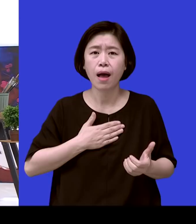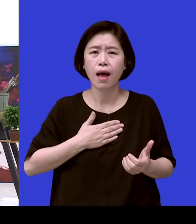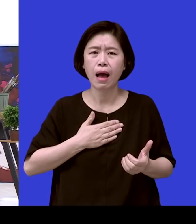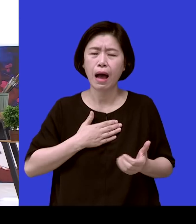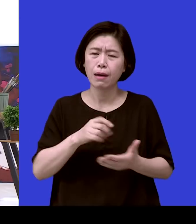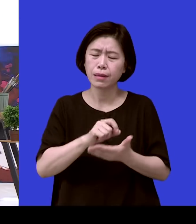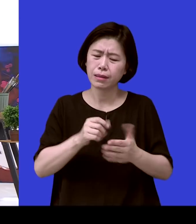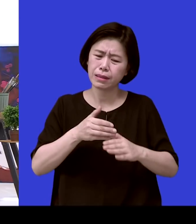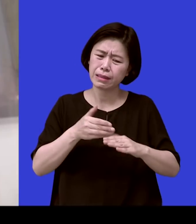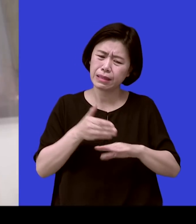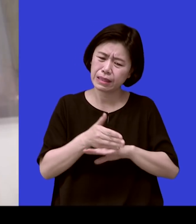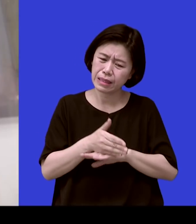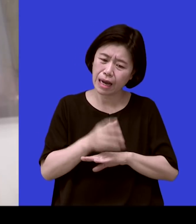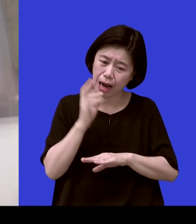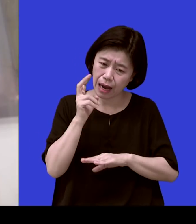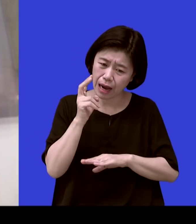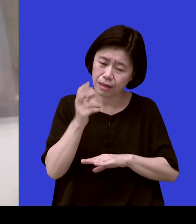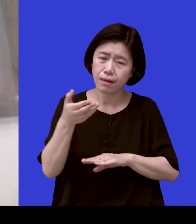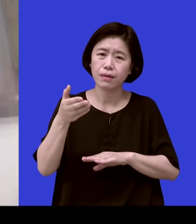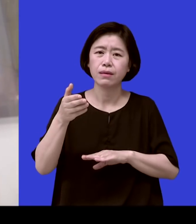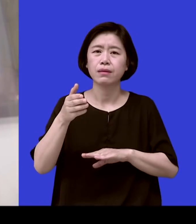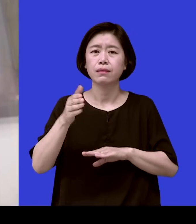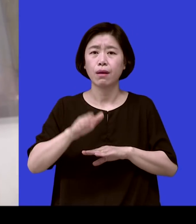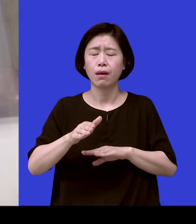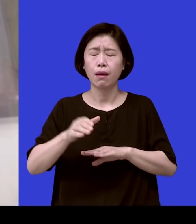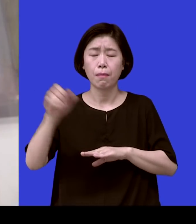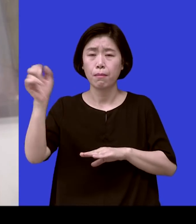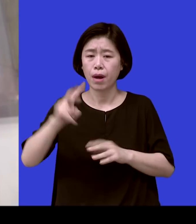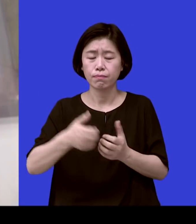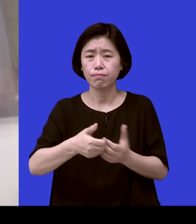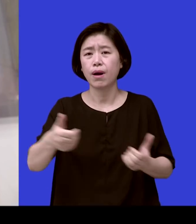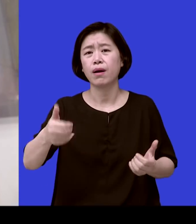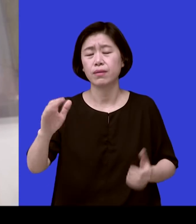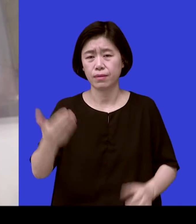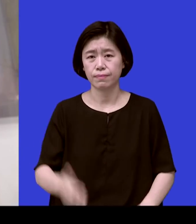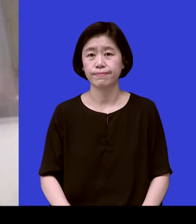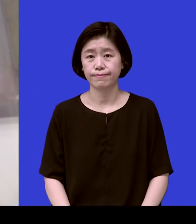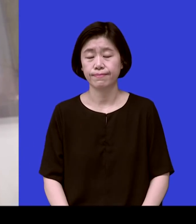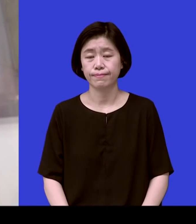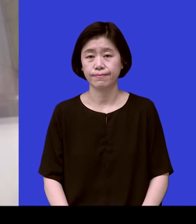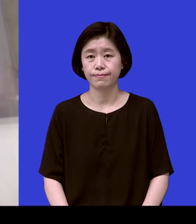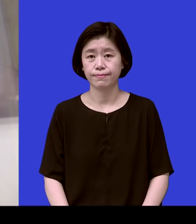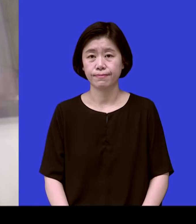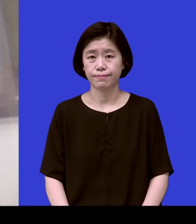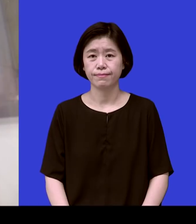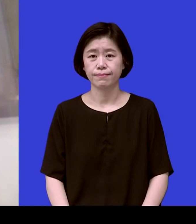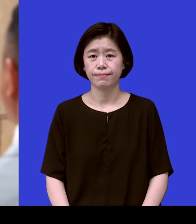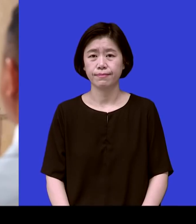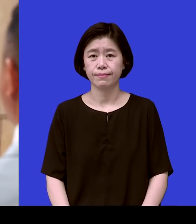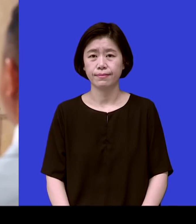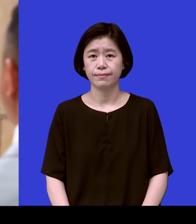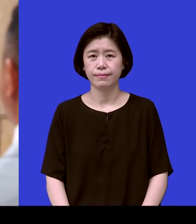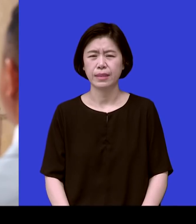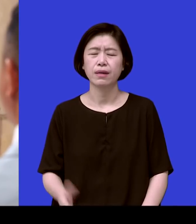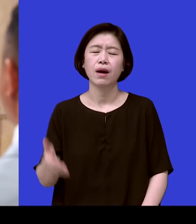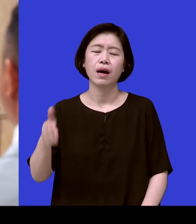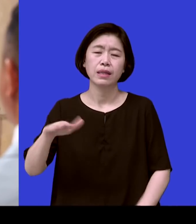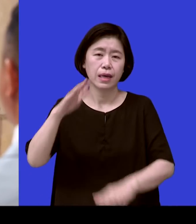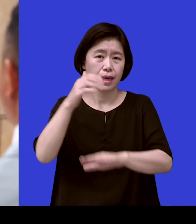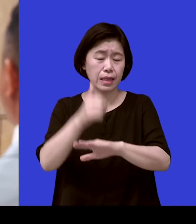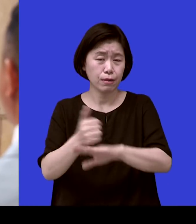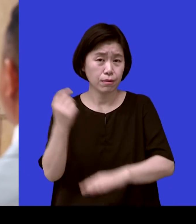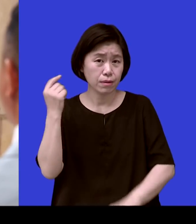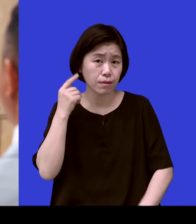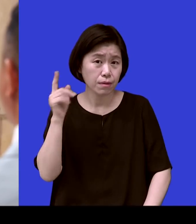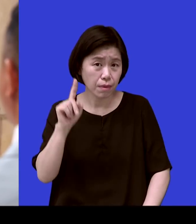아이를 데려가고 나니까 나중에 들은 얘기인데 너무 좀 늦어서 네. 장기기증이